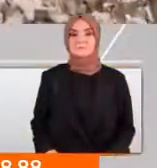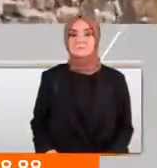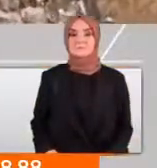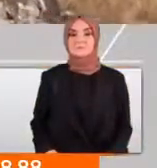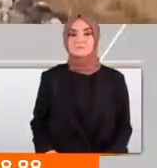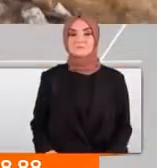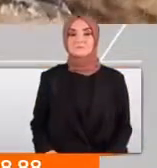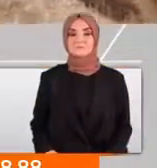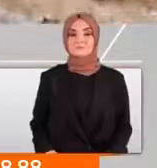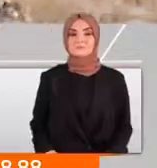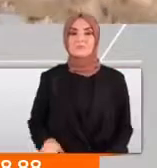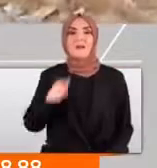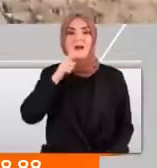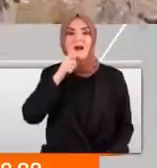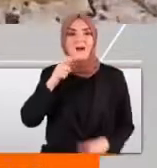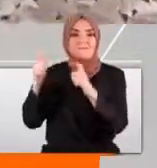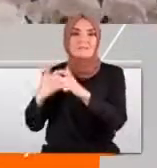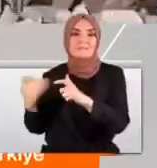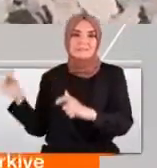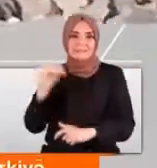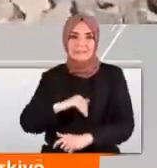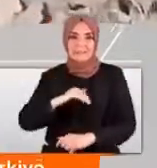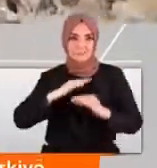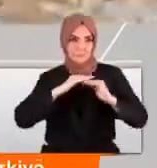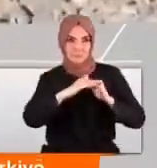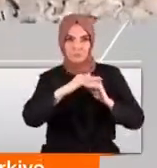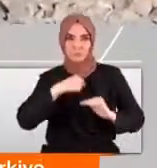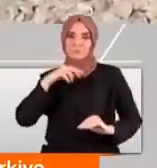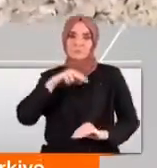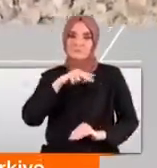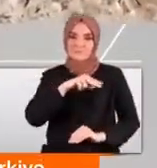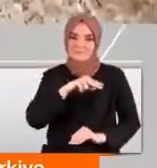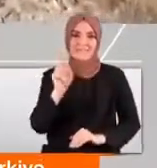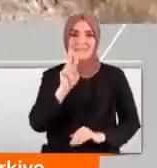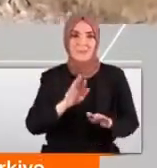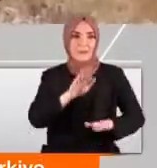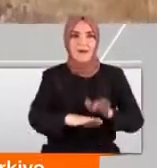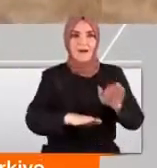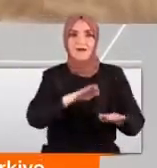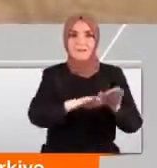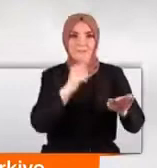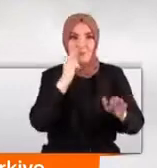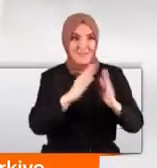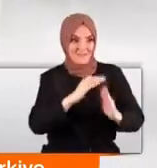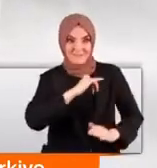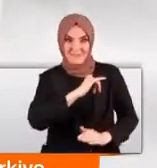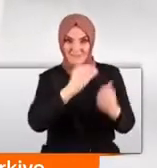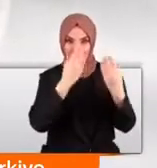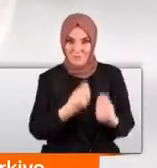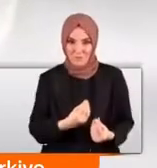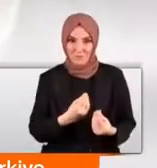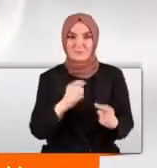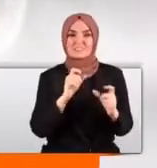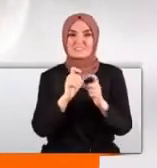Kahveden geldim, düzlüğe çıktım. Eve 20 adım var. 20 adım sonra samanlık var. Samanlığın